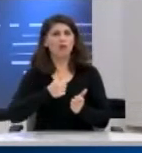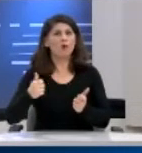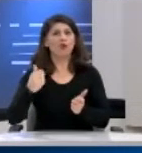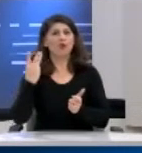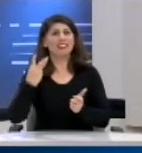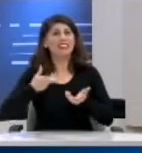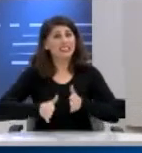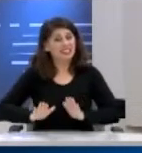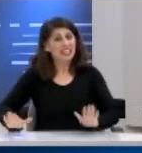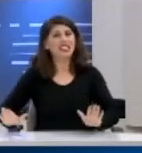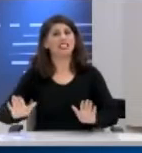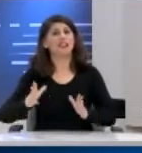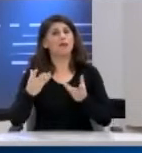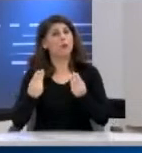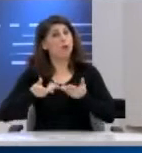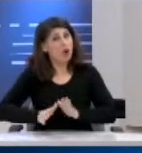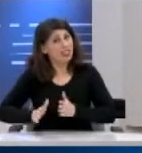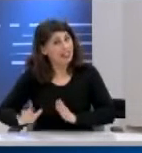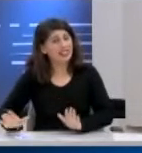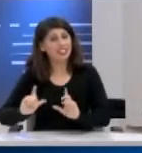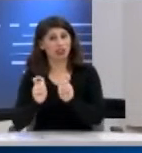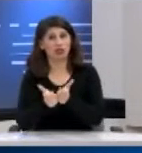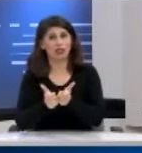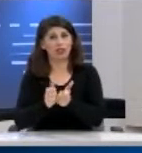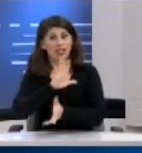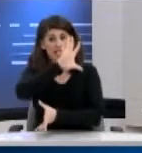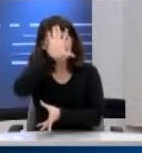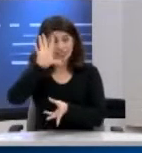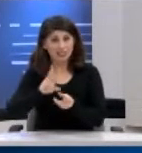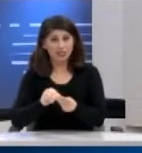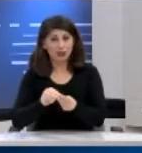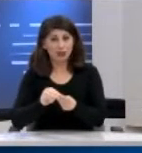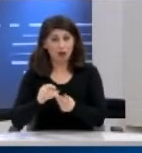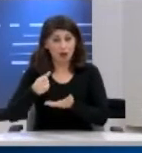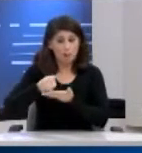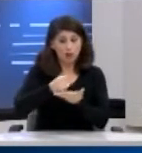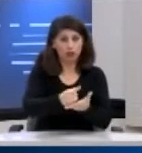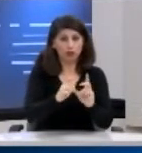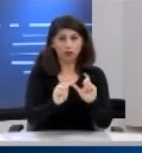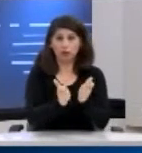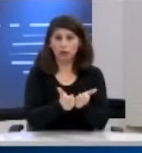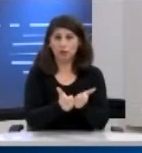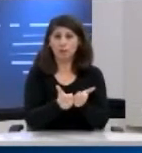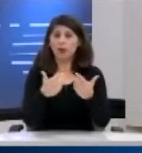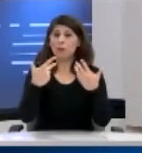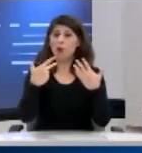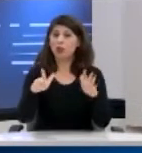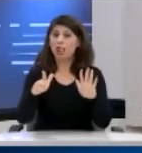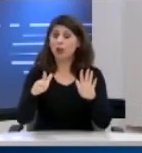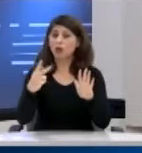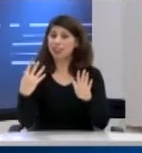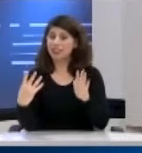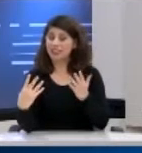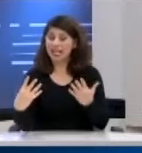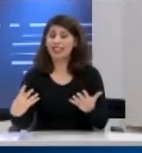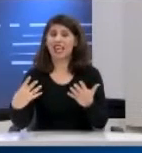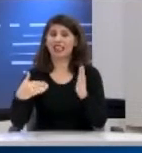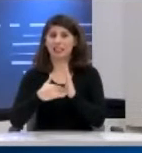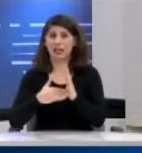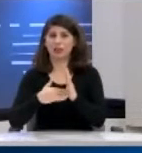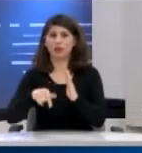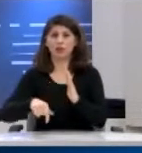οικογένειες. Και το σύνολο των επιδοτούμενων οικογενειών, επαναλαμβάνω, από 809.000 έχει πάει σε